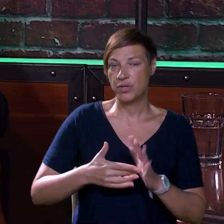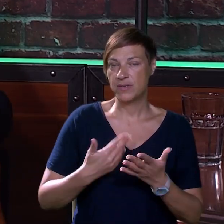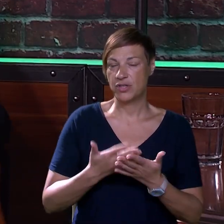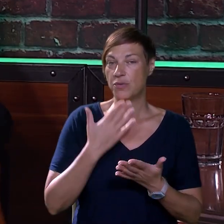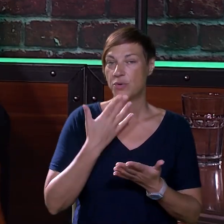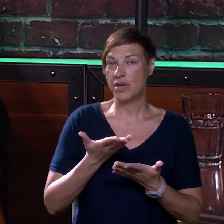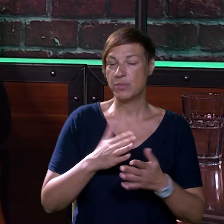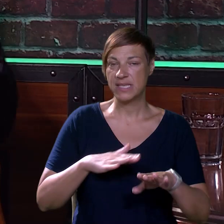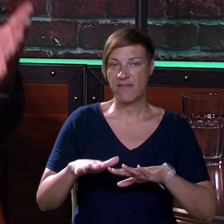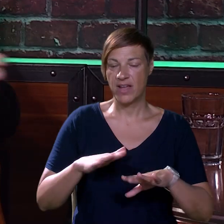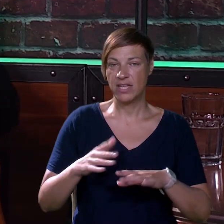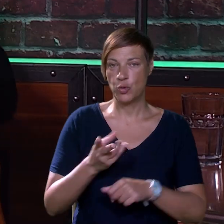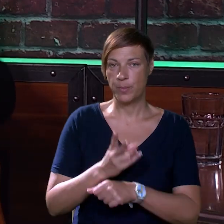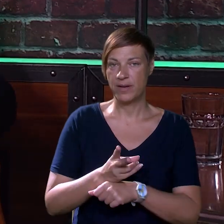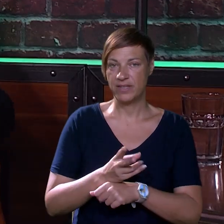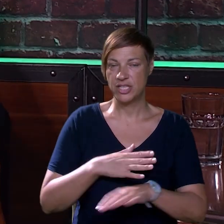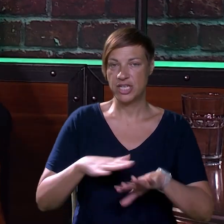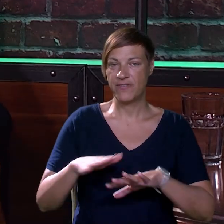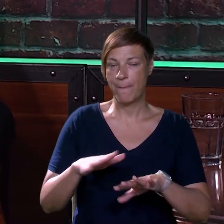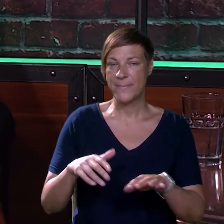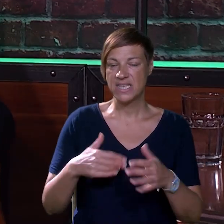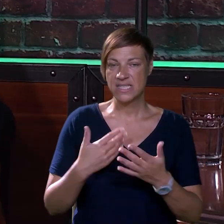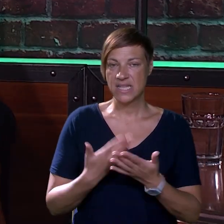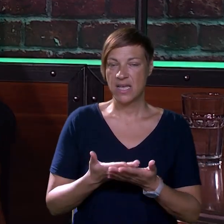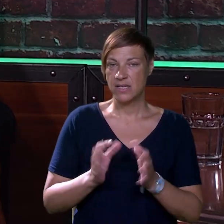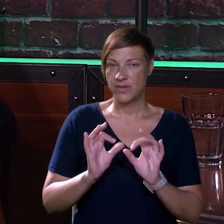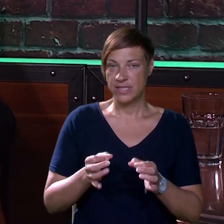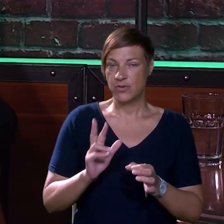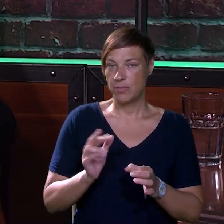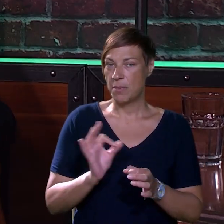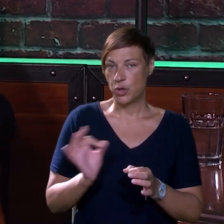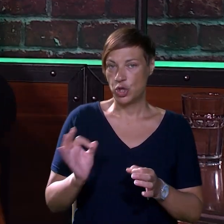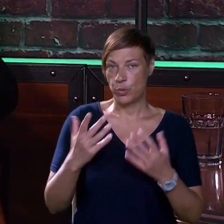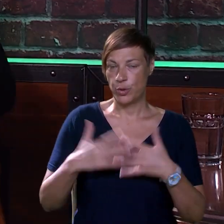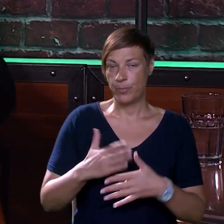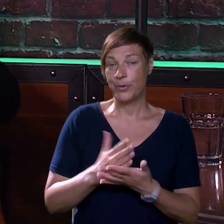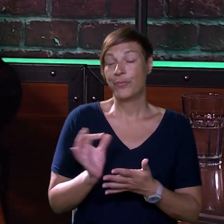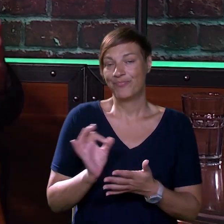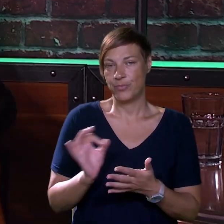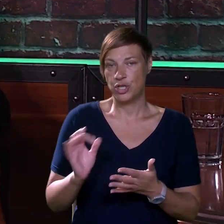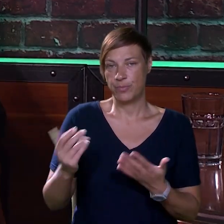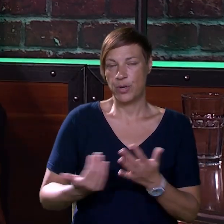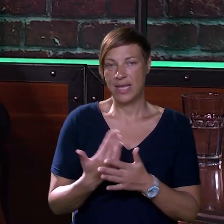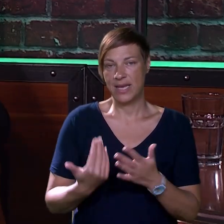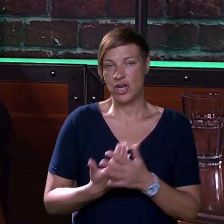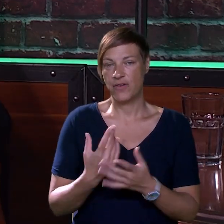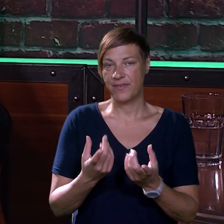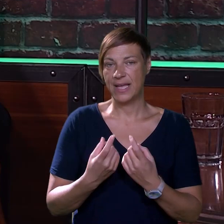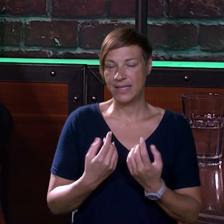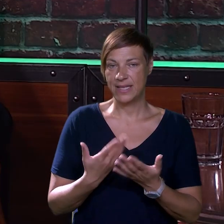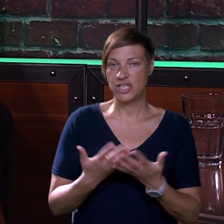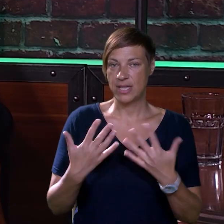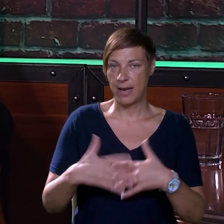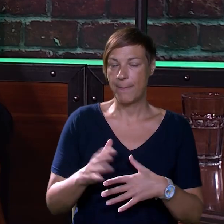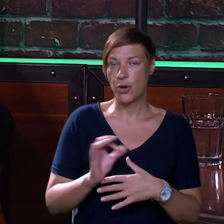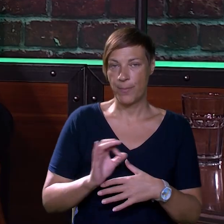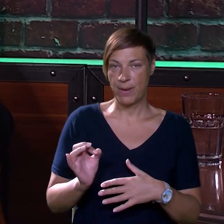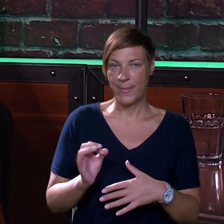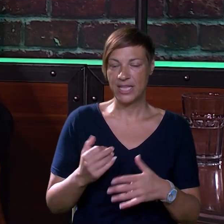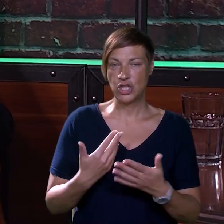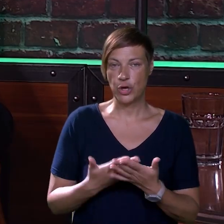moramo zahvaliti upravi, državi, ministarstvu. Znači, imamo dobru opremu, uvijek može bolje, nešto novije, ali da rečete da nam je oprema